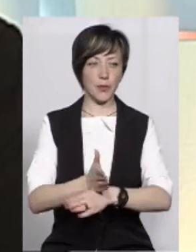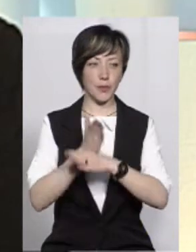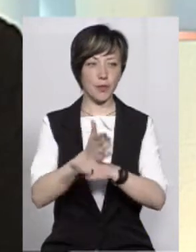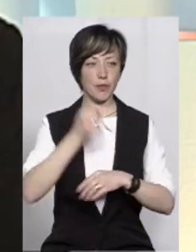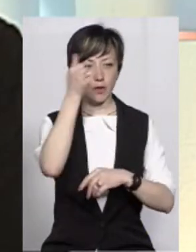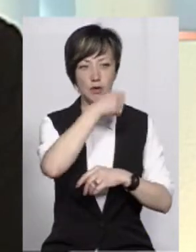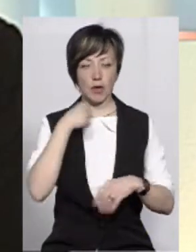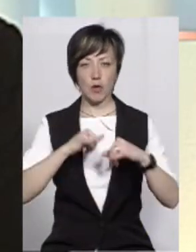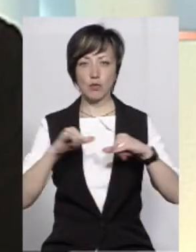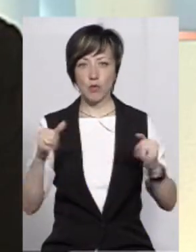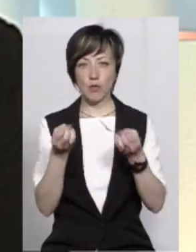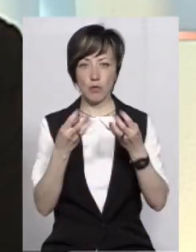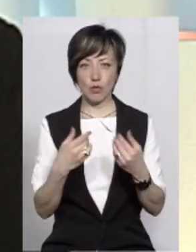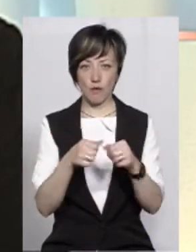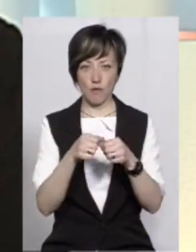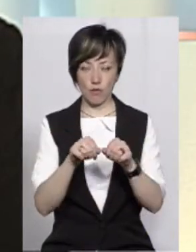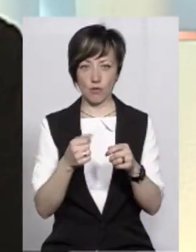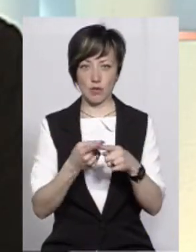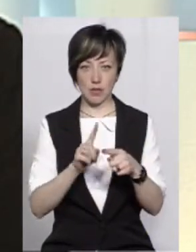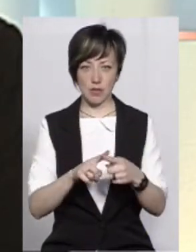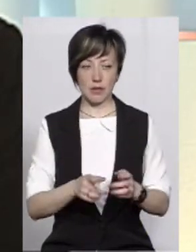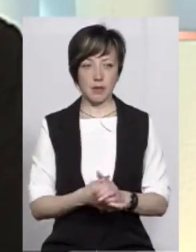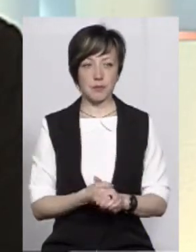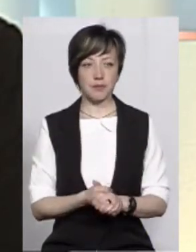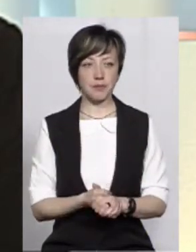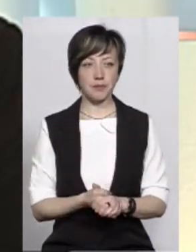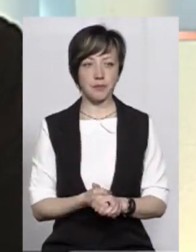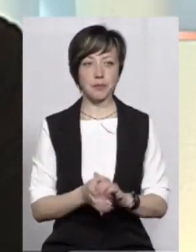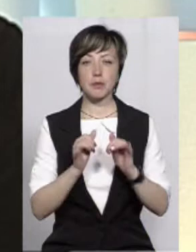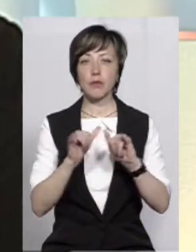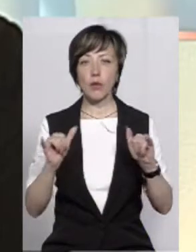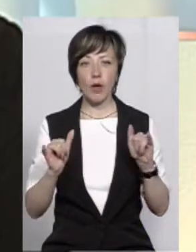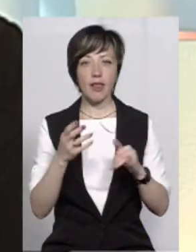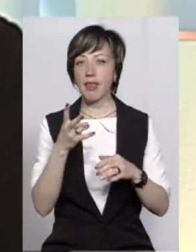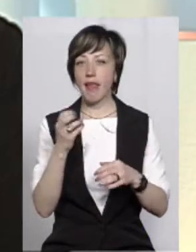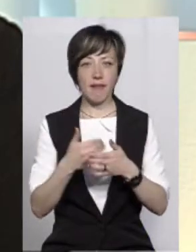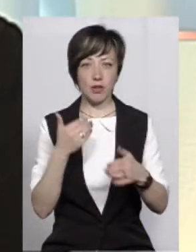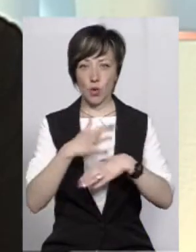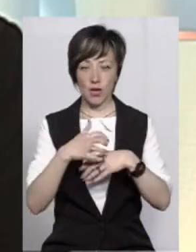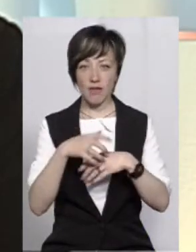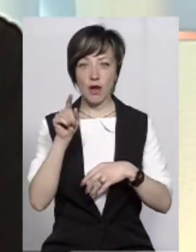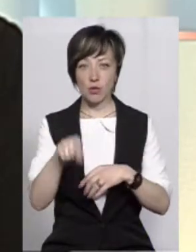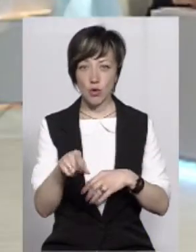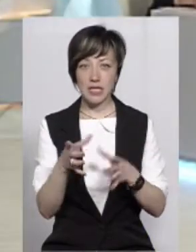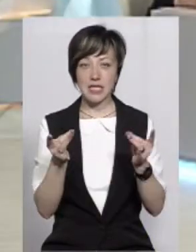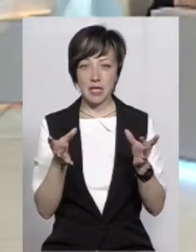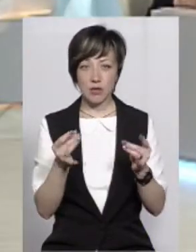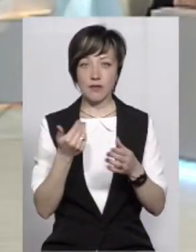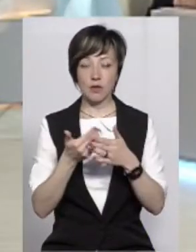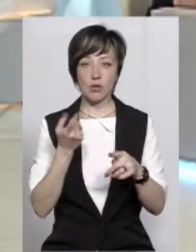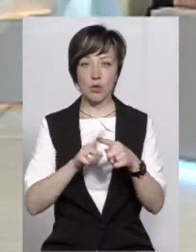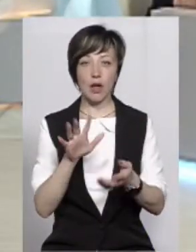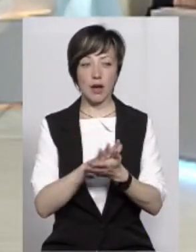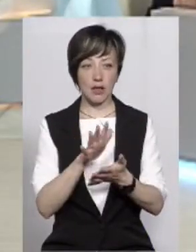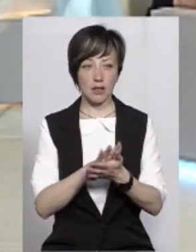кажуть, руками, і там розмножуються просто-напросто вже оці от земляні блохи, вони розмножуються не від котів, а від тої самої сирості і від тої